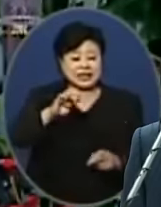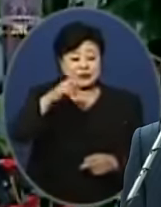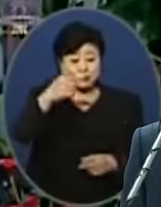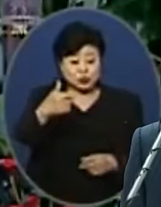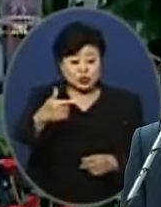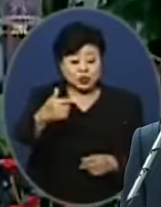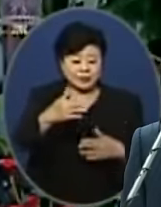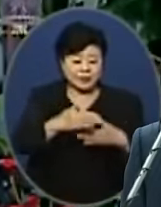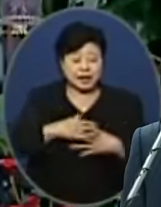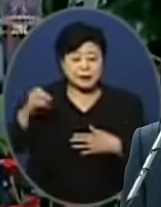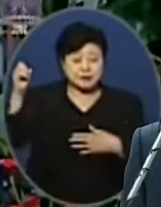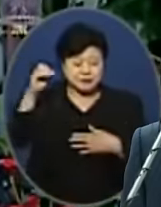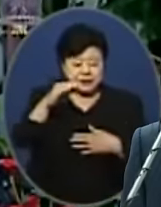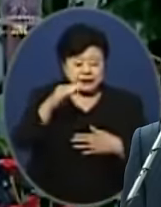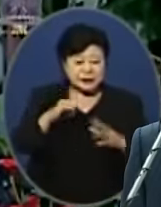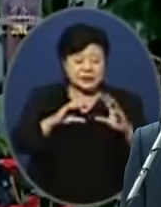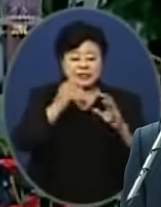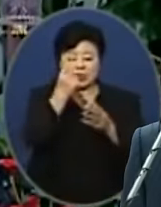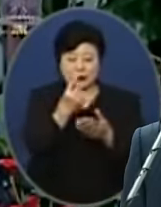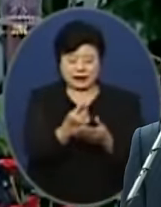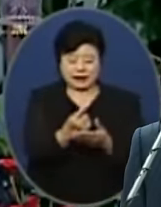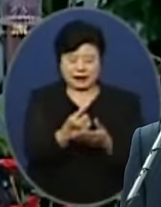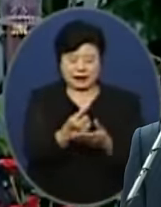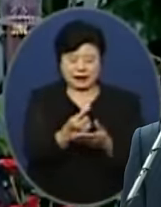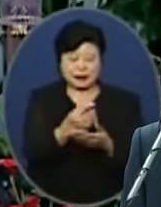보면 나는 빛으로 세상에 왔다.